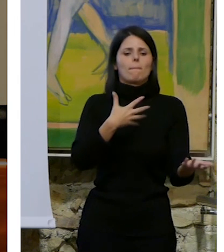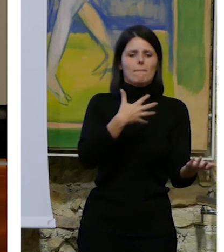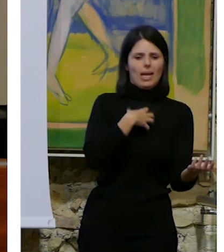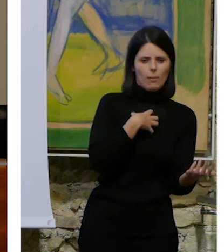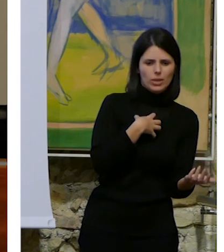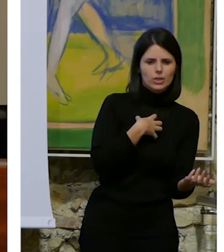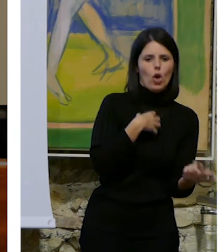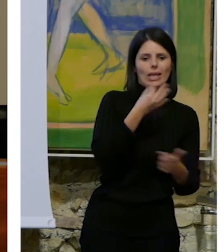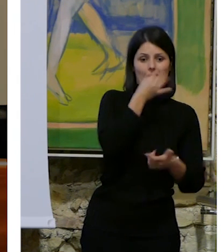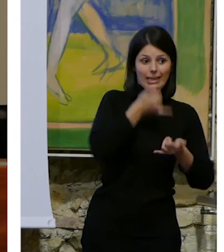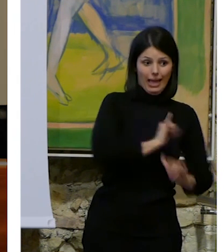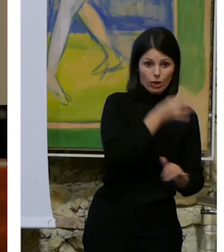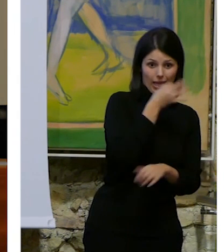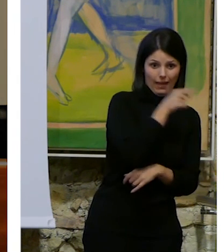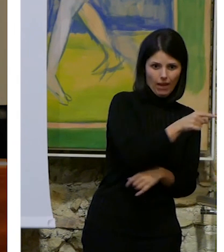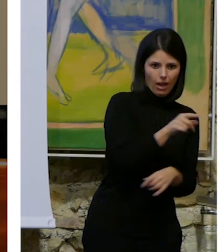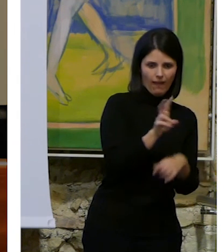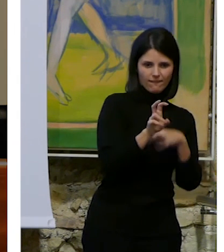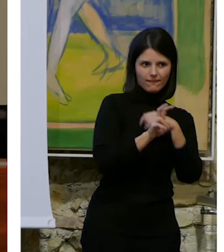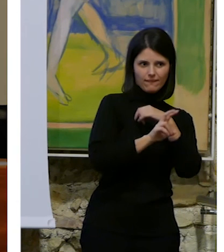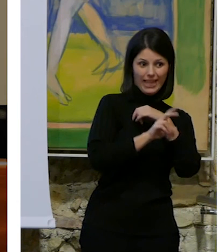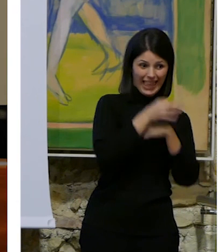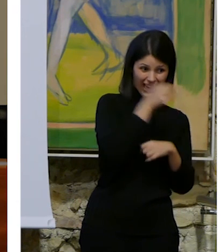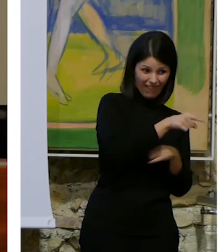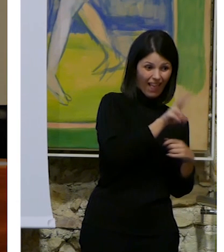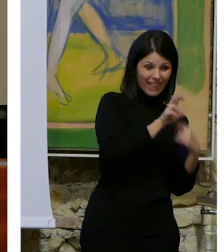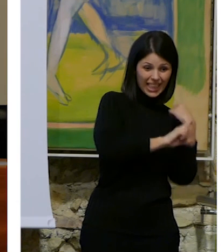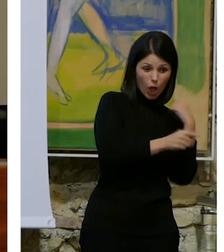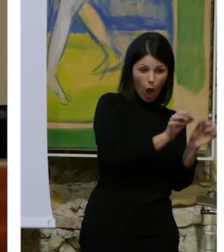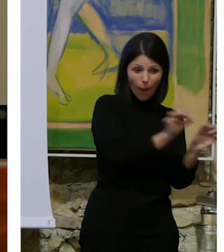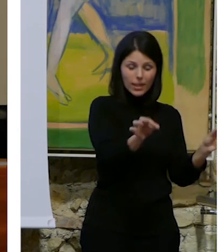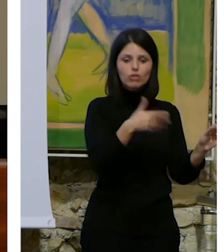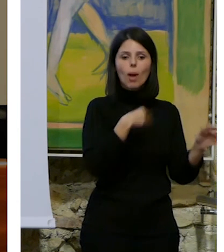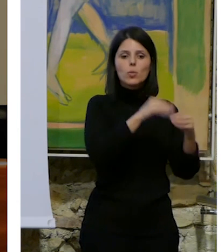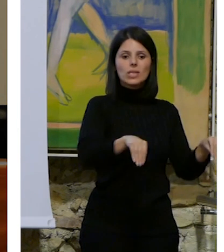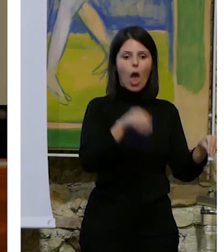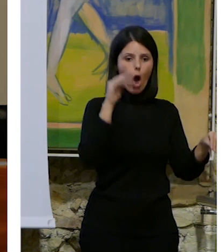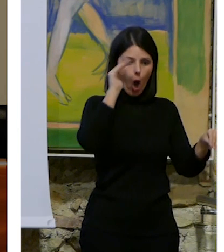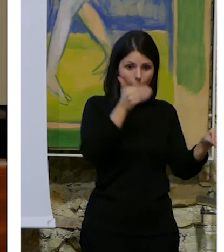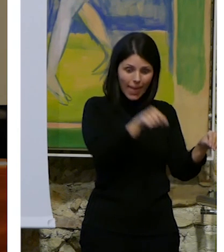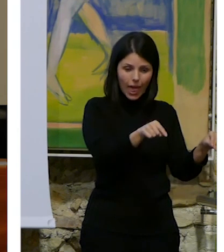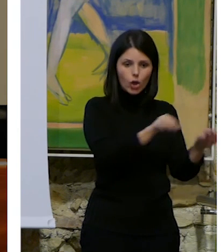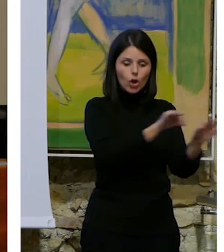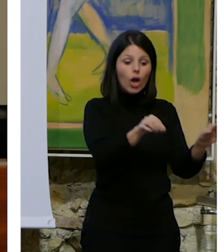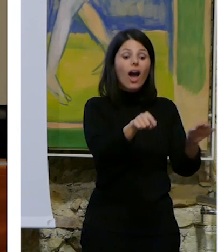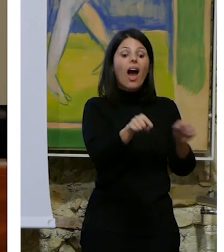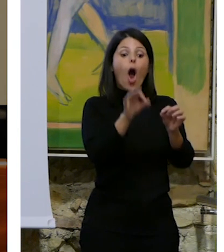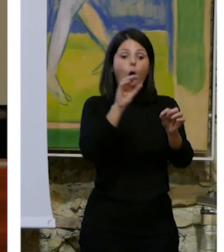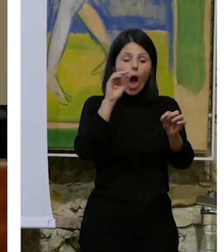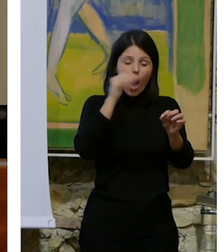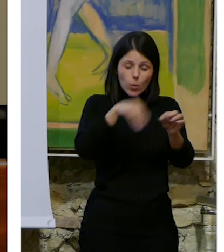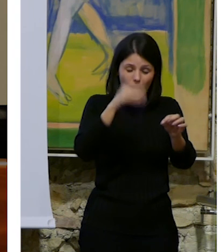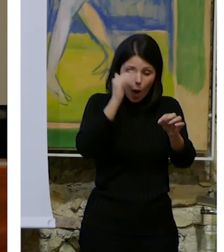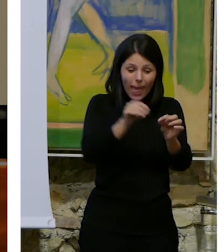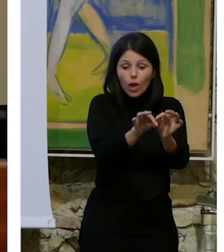nata a Chiaravalle. A 20 km da Chiaravalle c'è il Museo Mero. A 20 km dal Museo Mero c'è la Lega